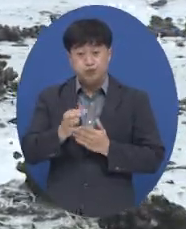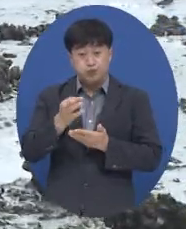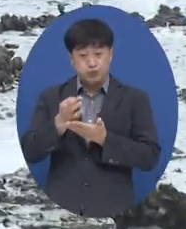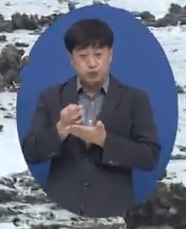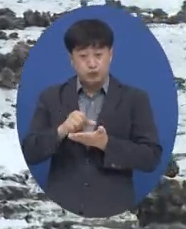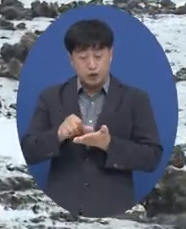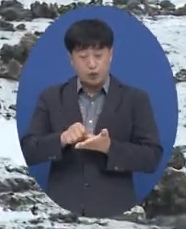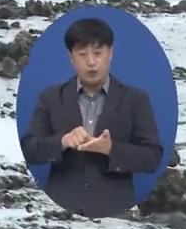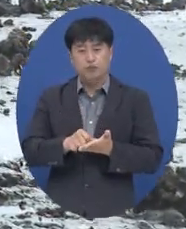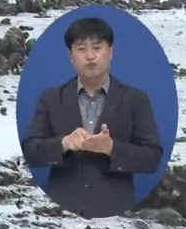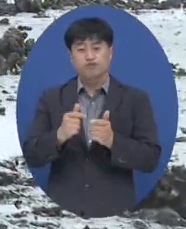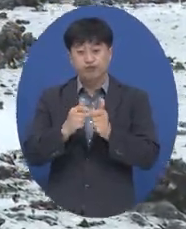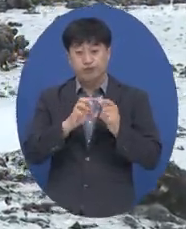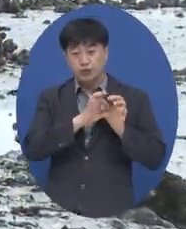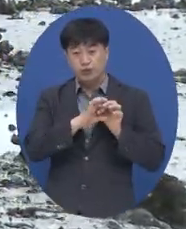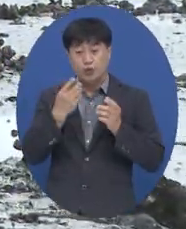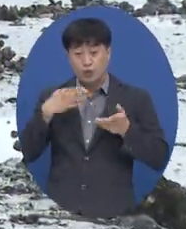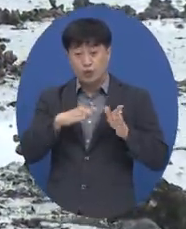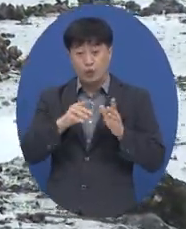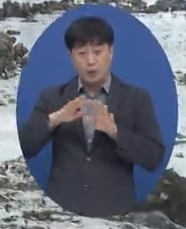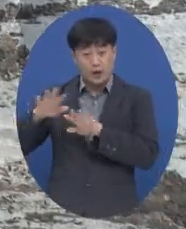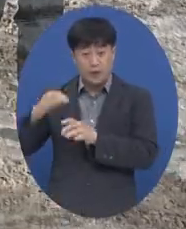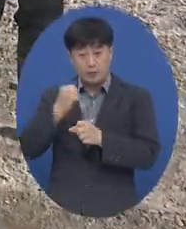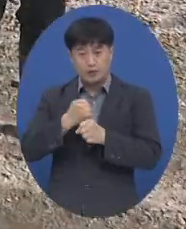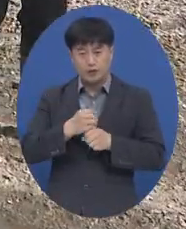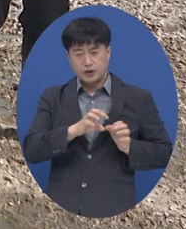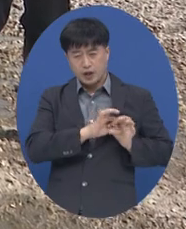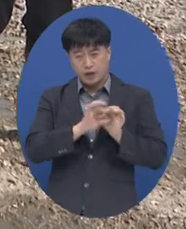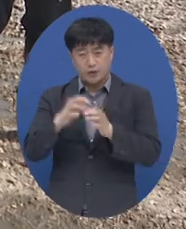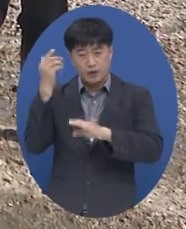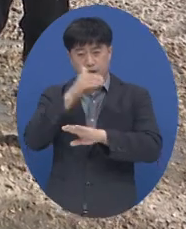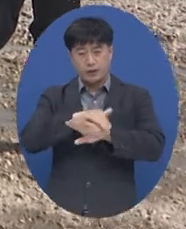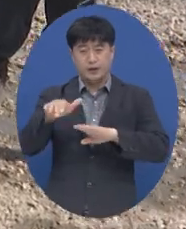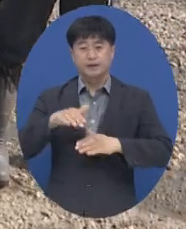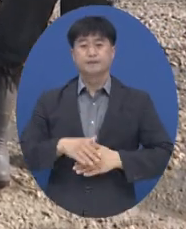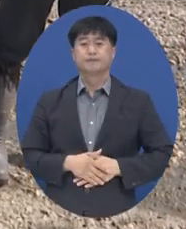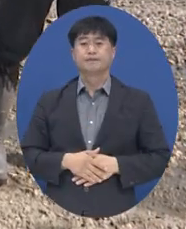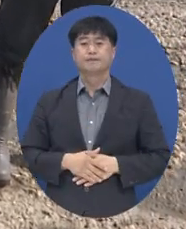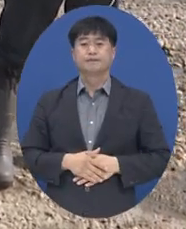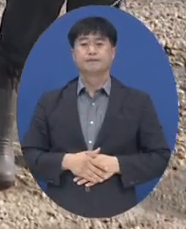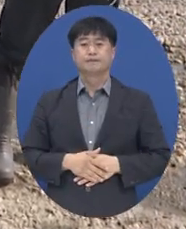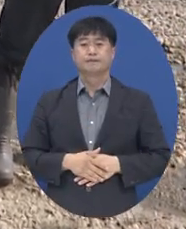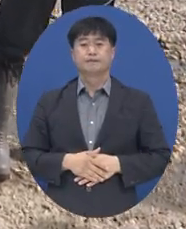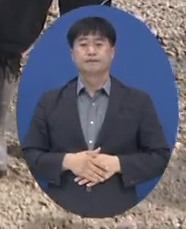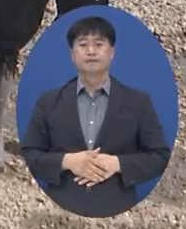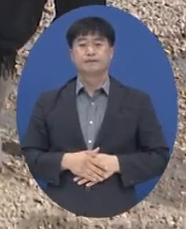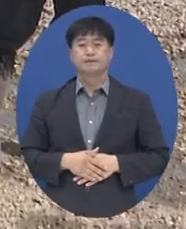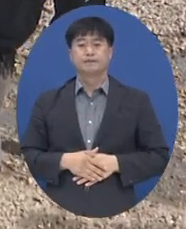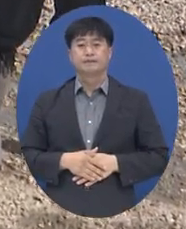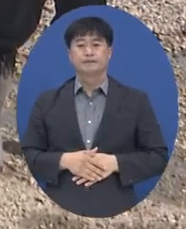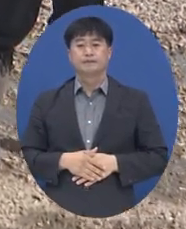만들기 를 지속적으로 추진해나갈 방송입니다 경기 cctv 표창 습니까